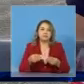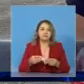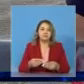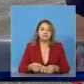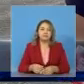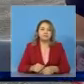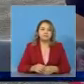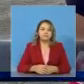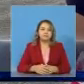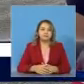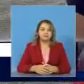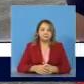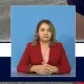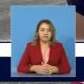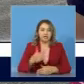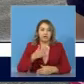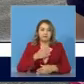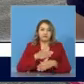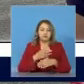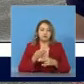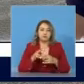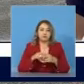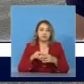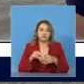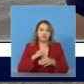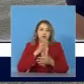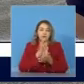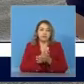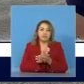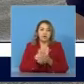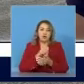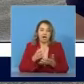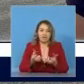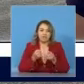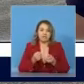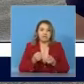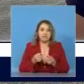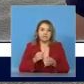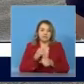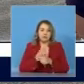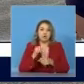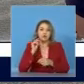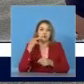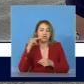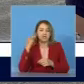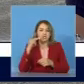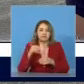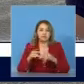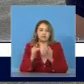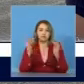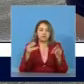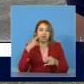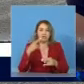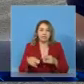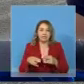участка 13 километров. Біздер бұл жобаны өз жауапкершілігімізге алғаннан кейін сапалы болу үшін жұмыс істедік. 13 шақырымдық жолдағы көпірді